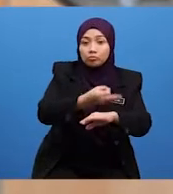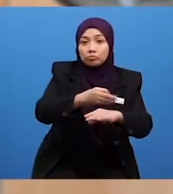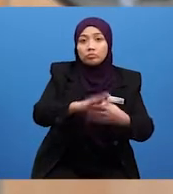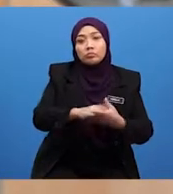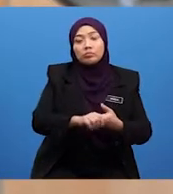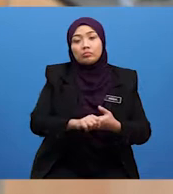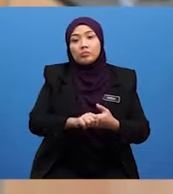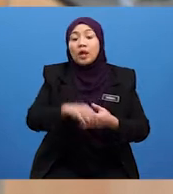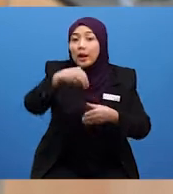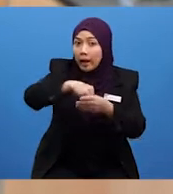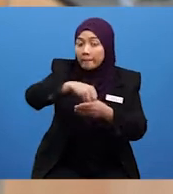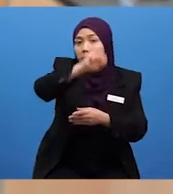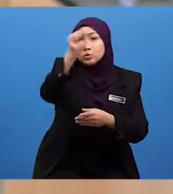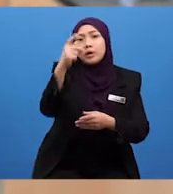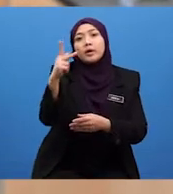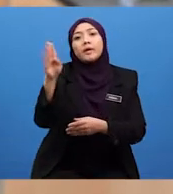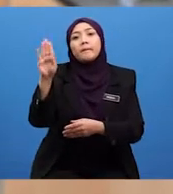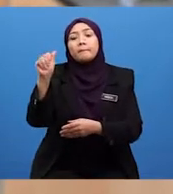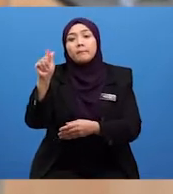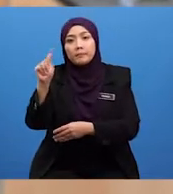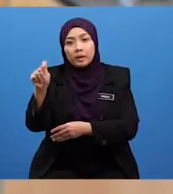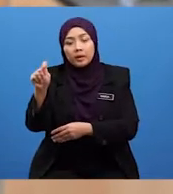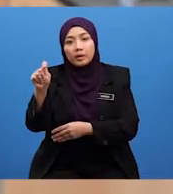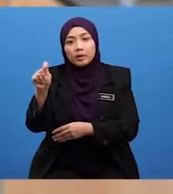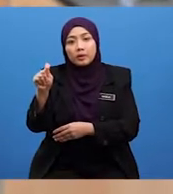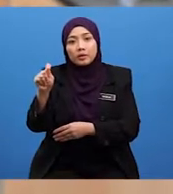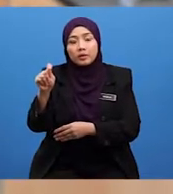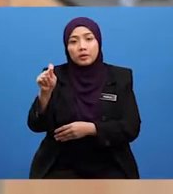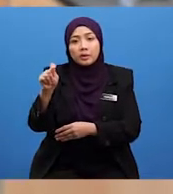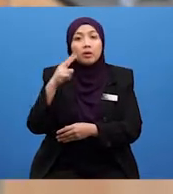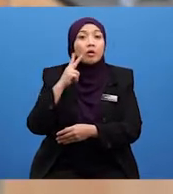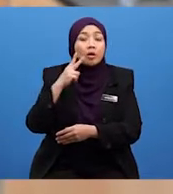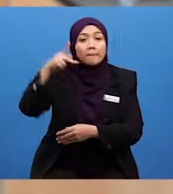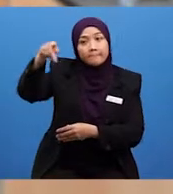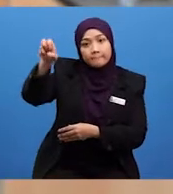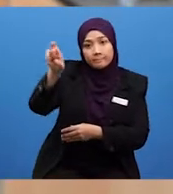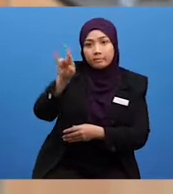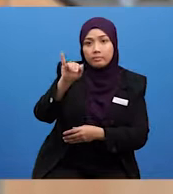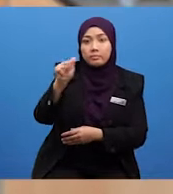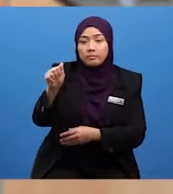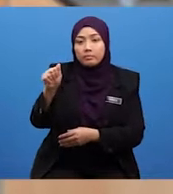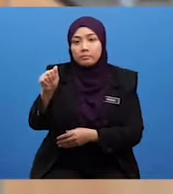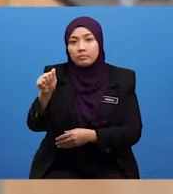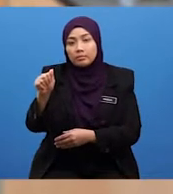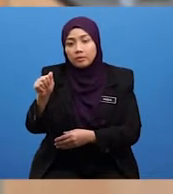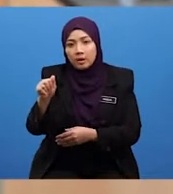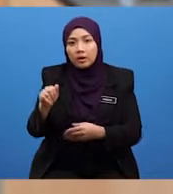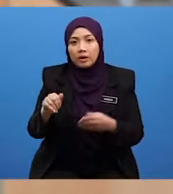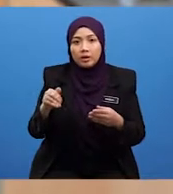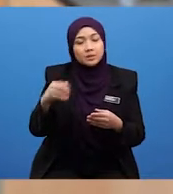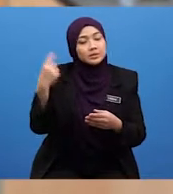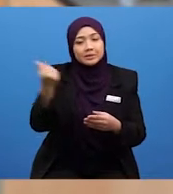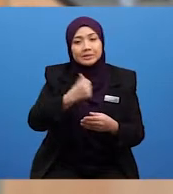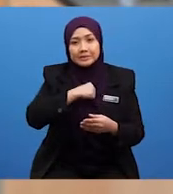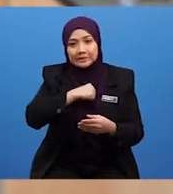Dalam soalan kebat ini, perea mempunyai sifat kimia alkali secara semula